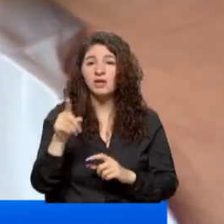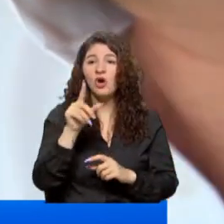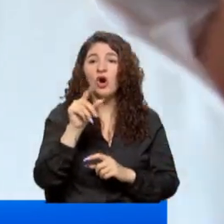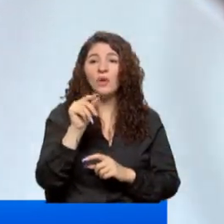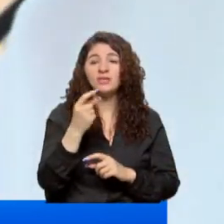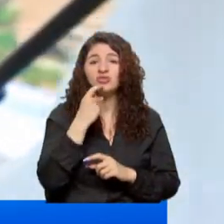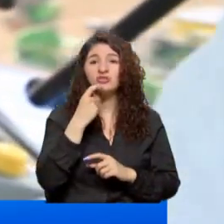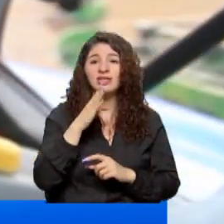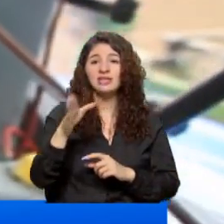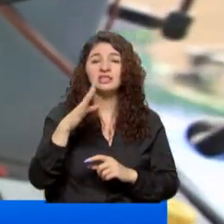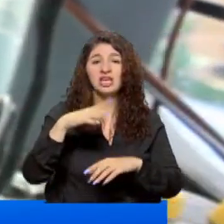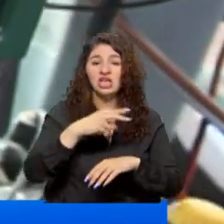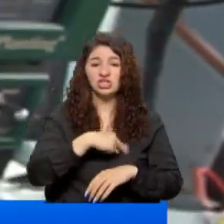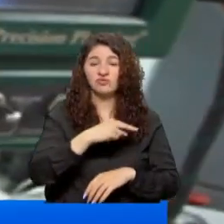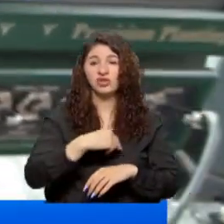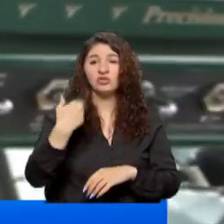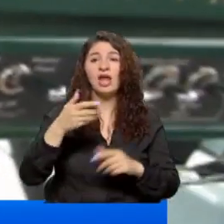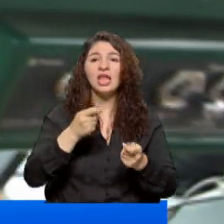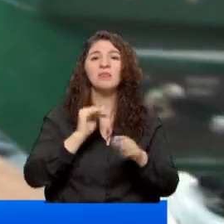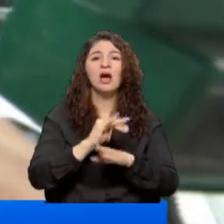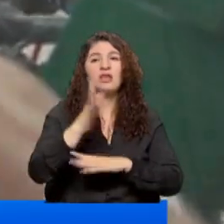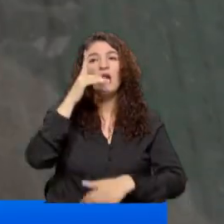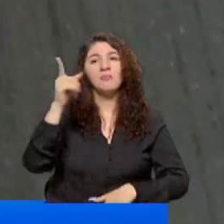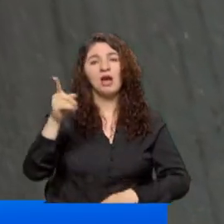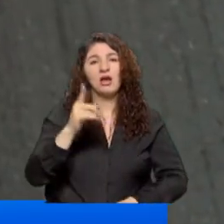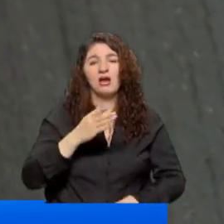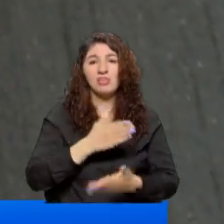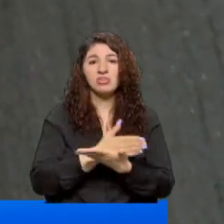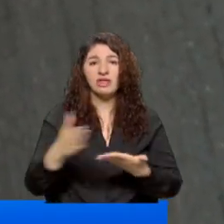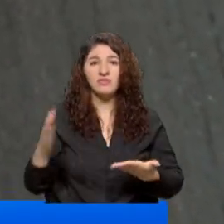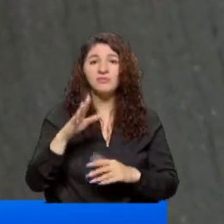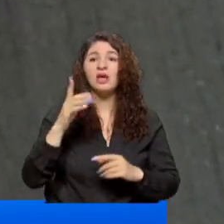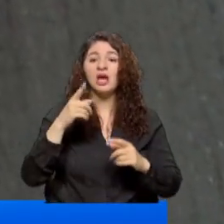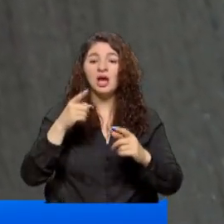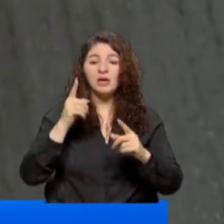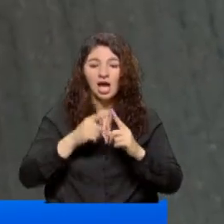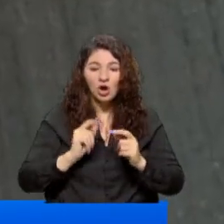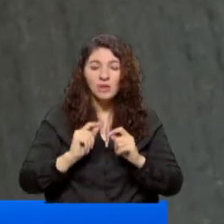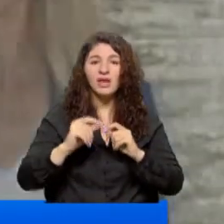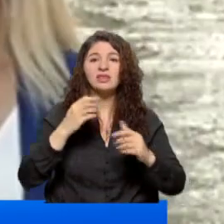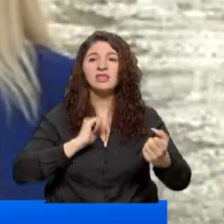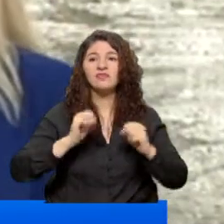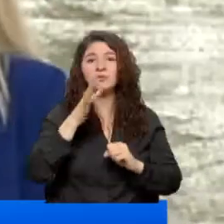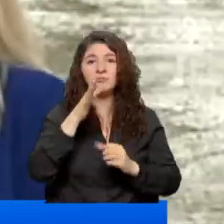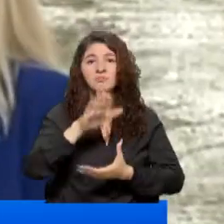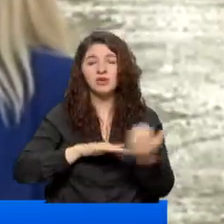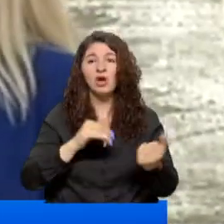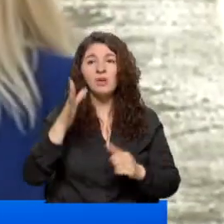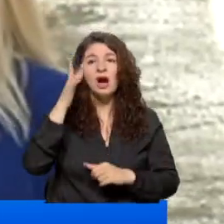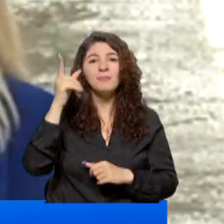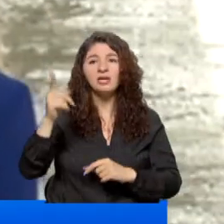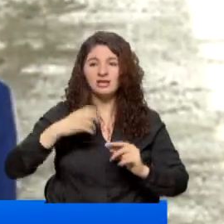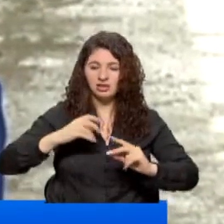11 yaşında gitti 12'den sonra eğitim hayatını Amerika'da devam ettirdi iktisat ve davranış bilimleri mezunu ama